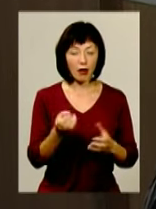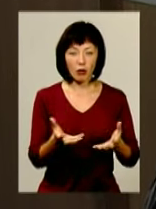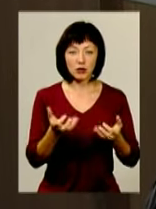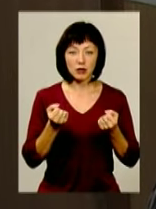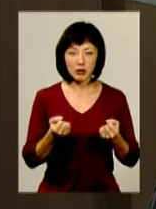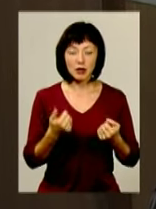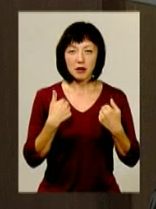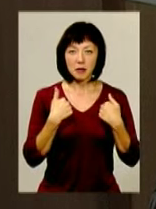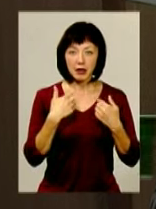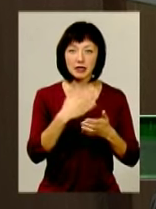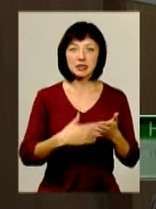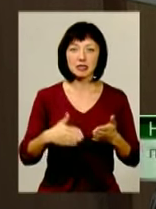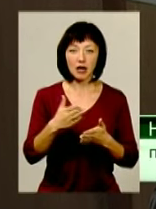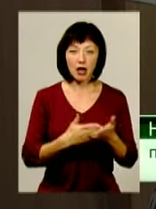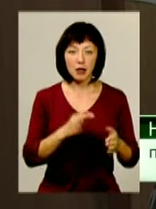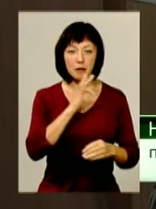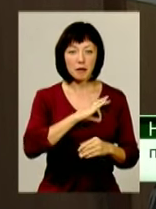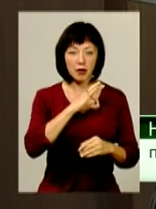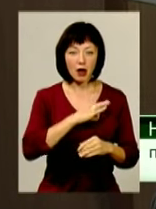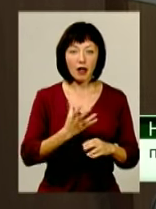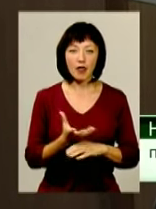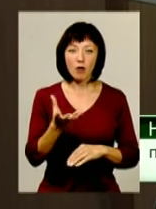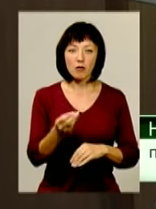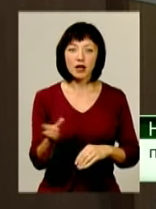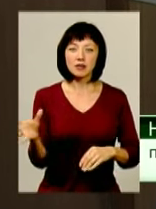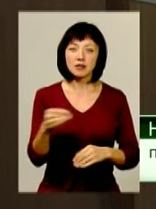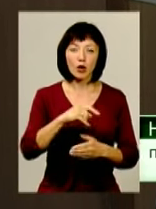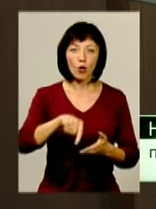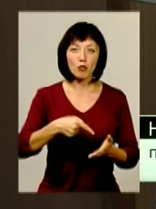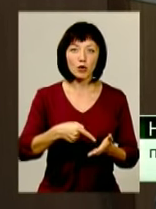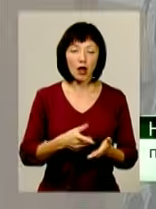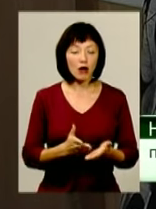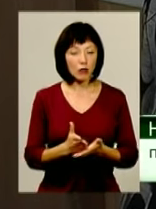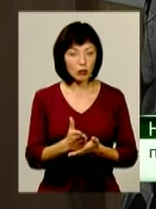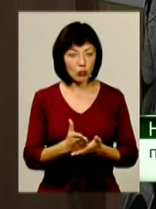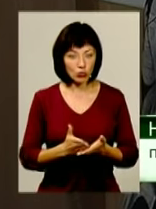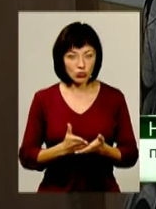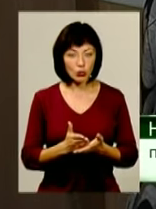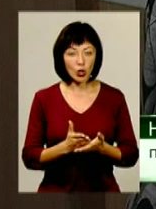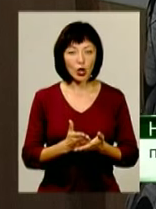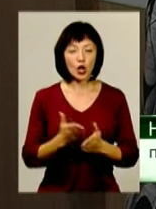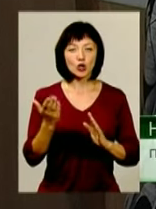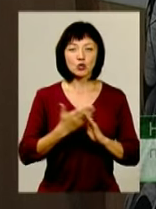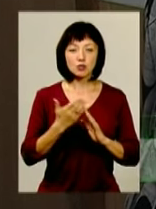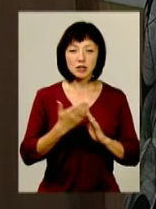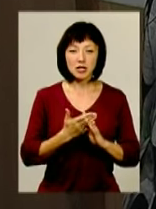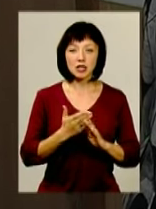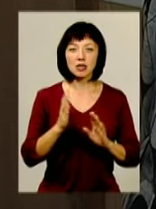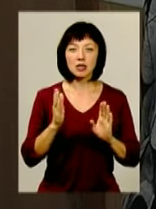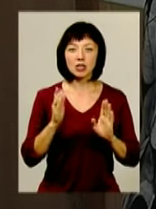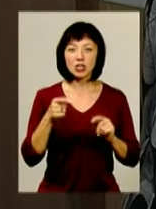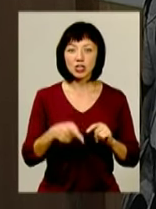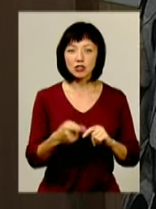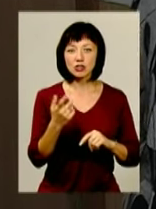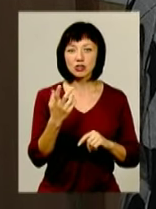мене зняли пільги на оплату всіх комунальних послуг. Субсидія для таких 1710, а в